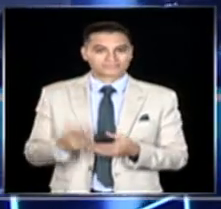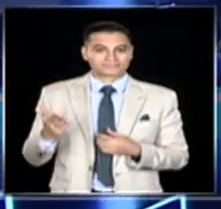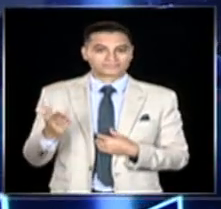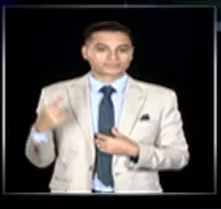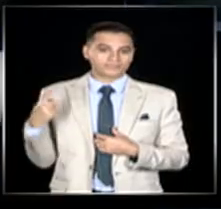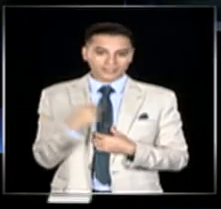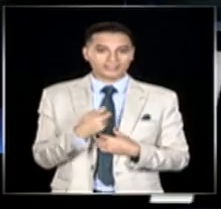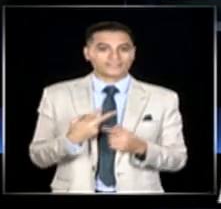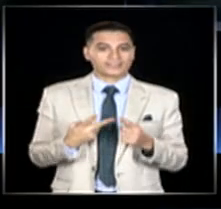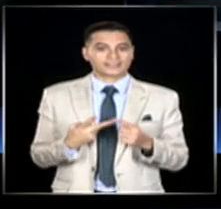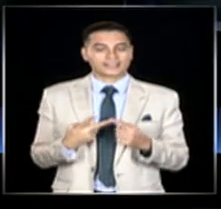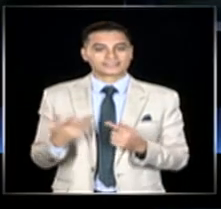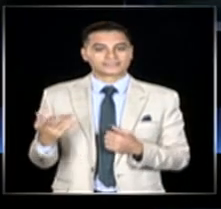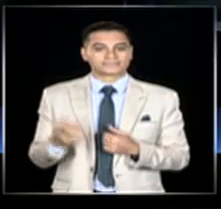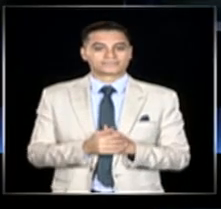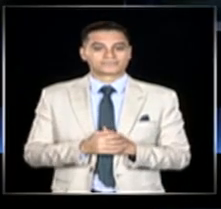الهدف الثاني: